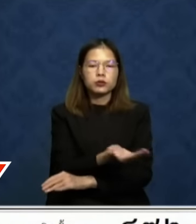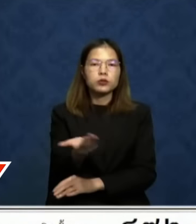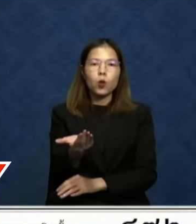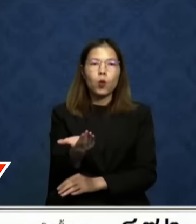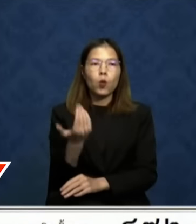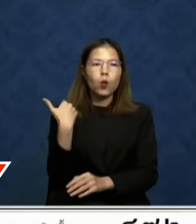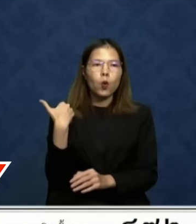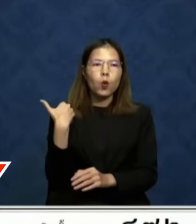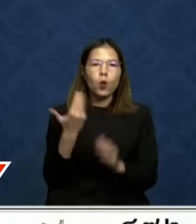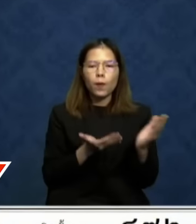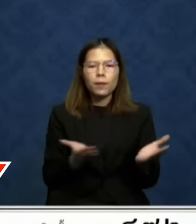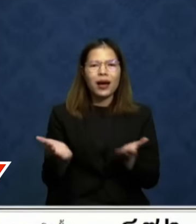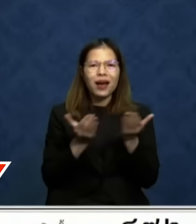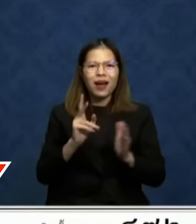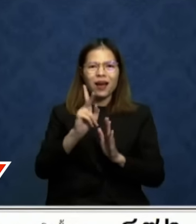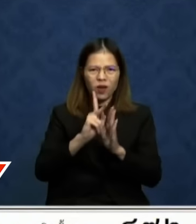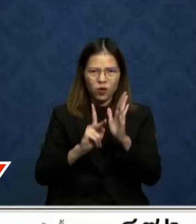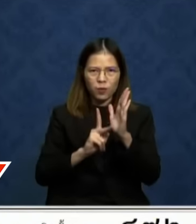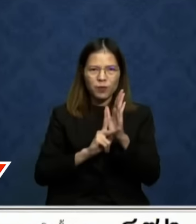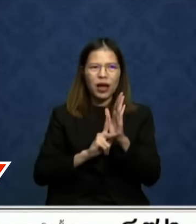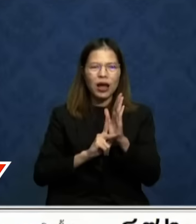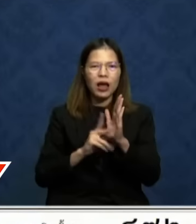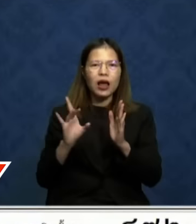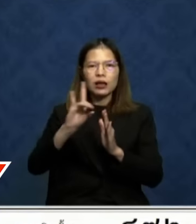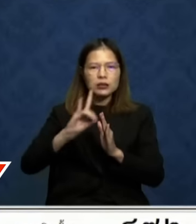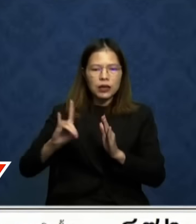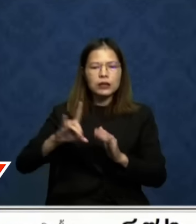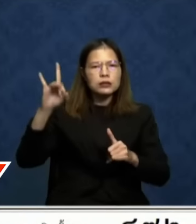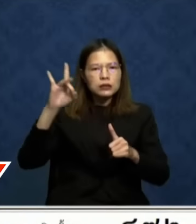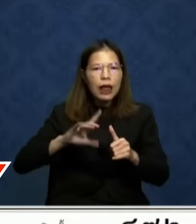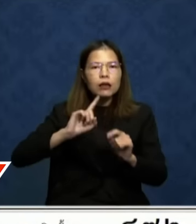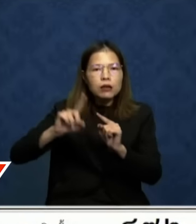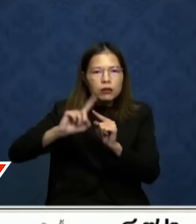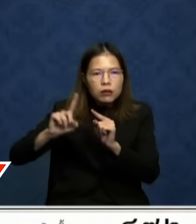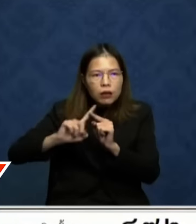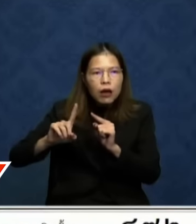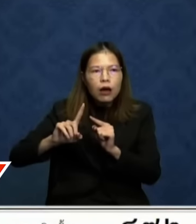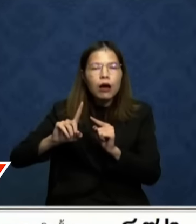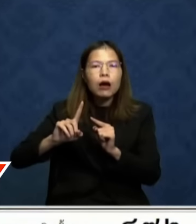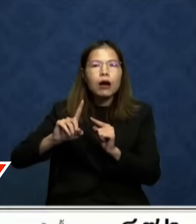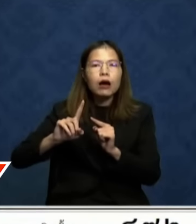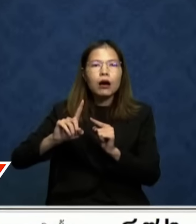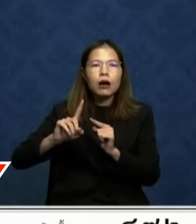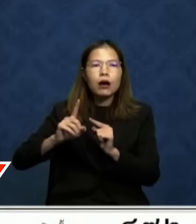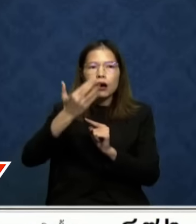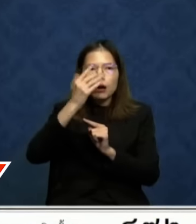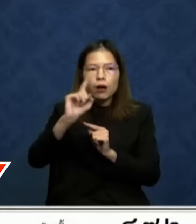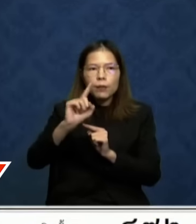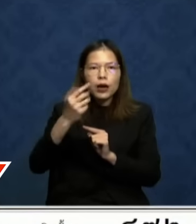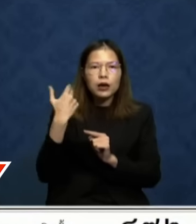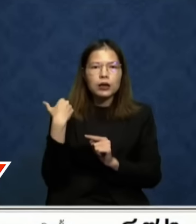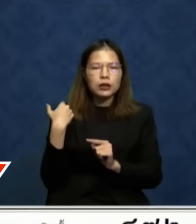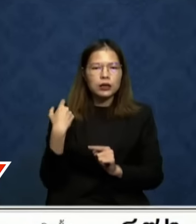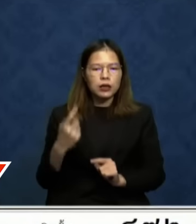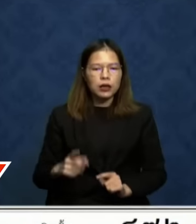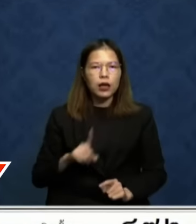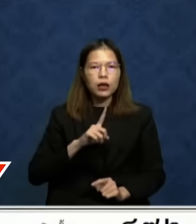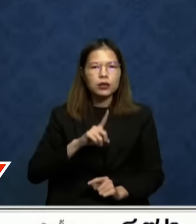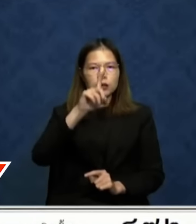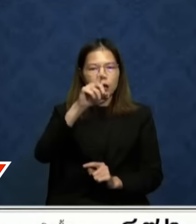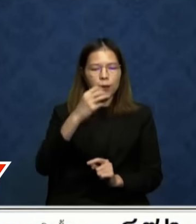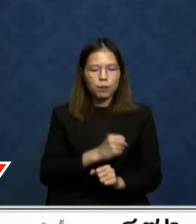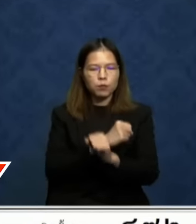ราผ่านกฎหมายที่เรียกว่ากฎหมายทารุณกรรมสัตว์กันไปได้ค่ะแต่ทำไมเราถึงตั้งคำถามอะไรกับการที่เราจะ